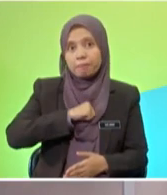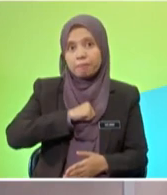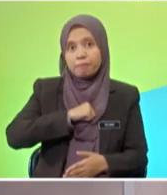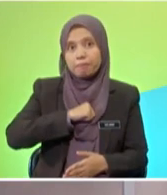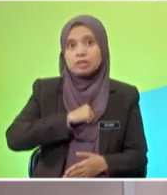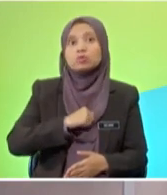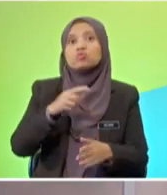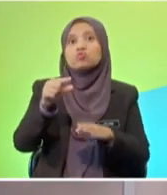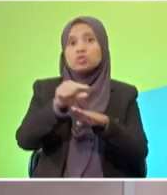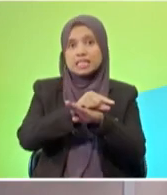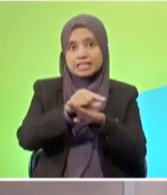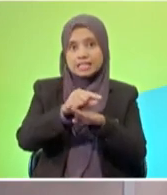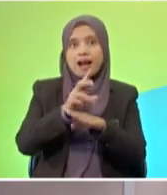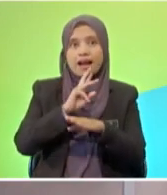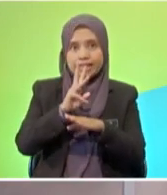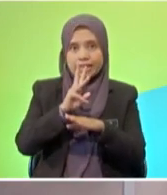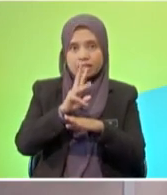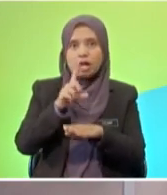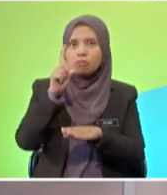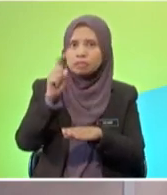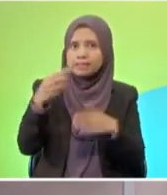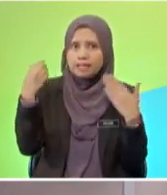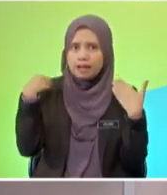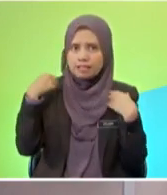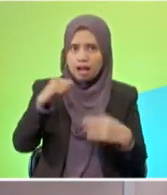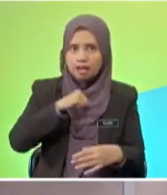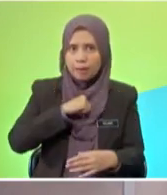penggunaan air pun ada adabnya